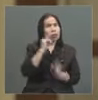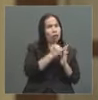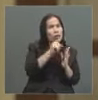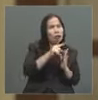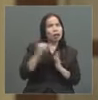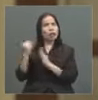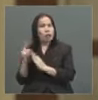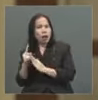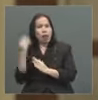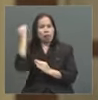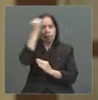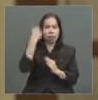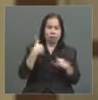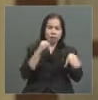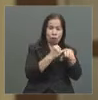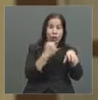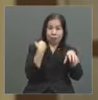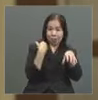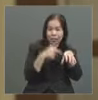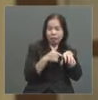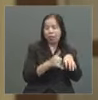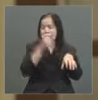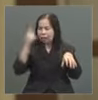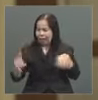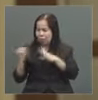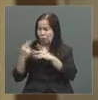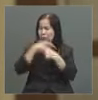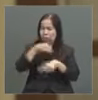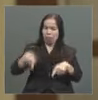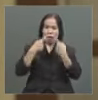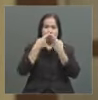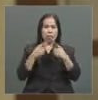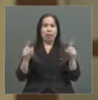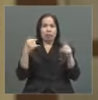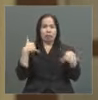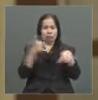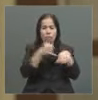นี้ในขณะที่ข้ามมาอีกจังหวัดหนึ่งอาจจะมีมาตรการที่แตกต่างกันรว